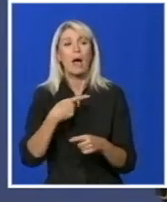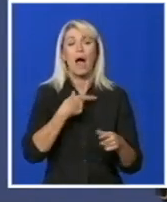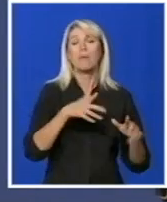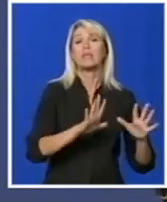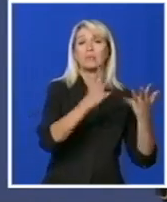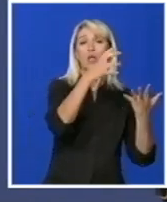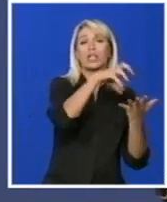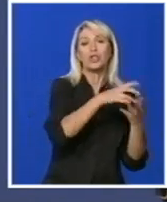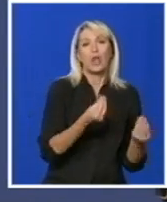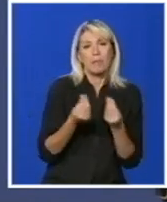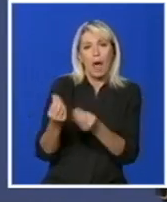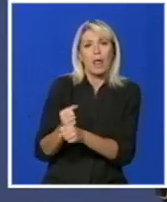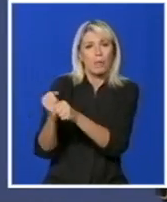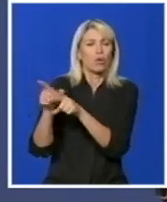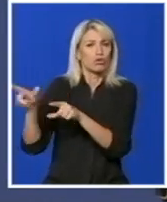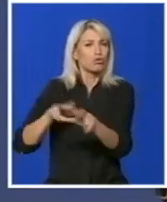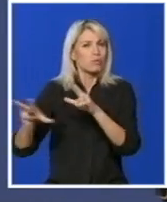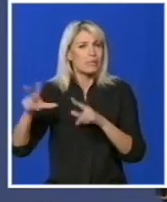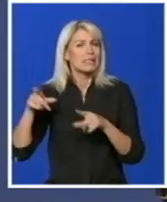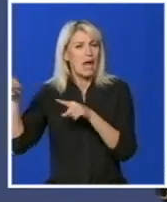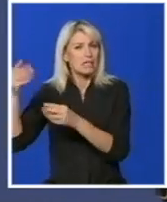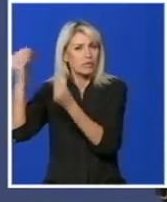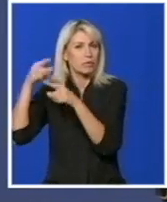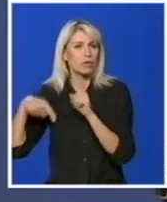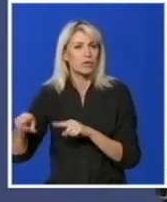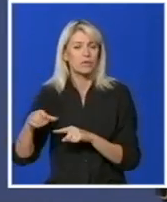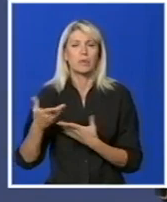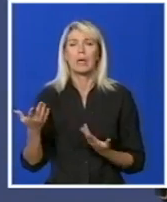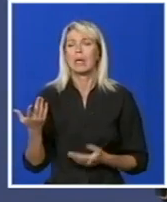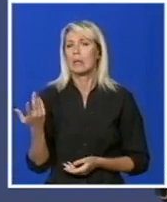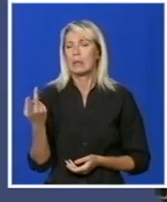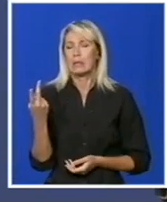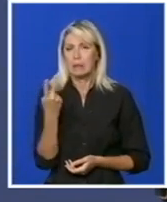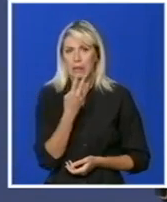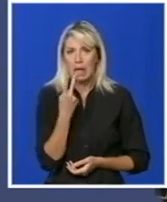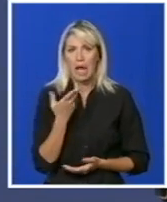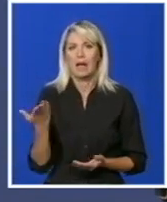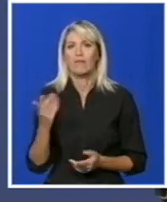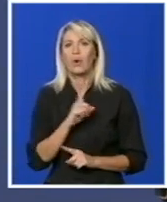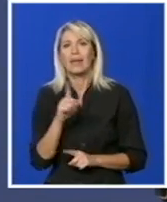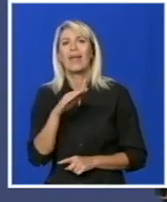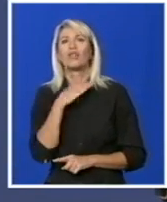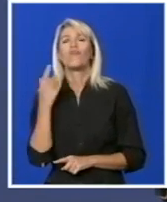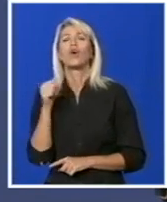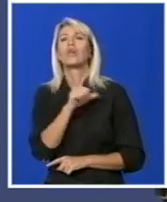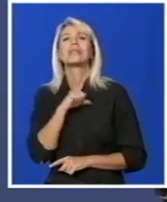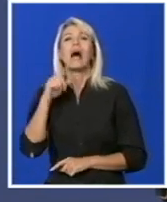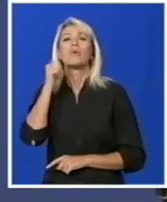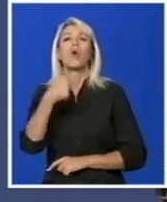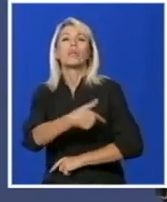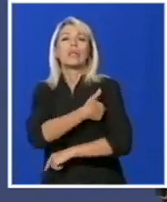sprovesti. Da li je dovoljno samo roditelj svoje dete pogleda? Pa normalno da je, nije dovoljno. Pa kada odvedete